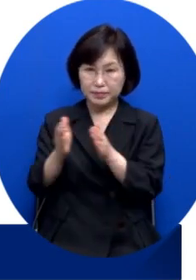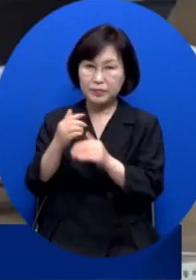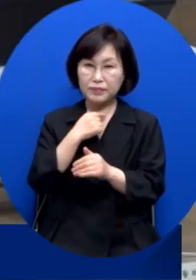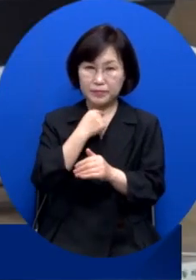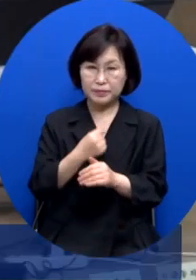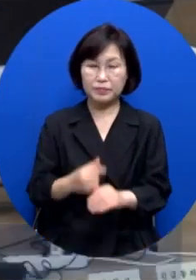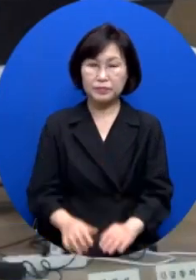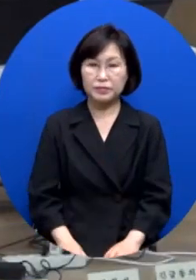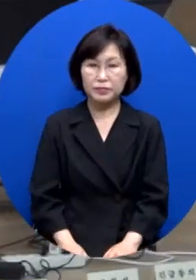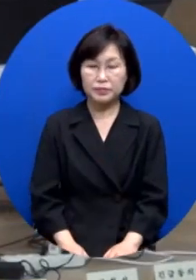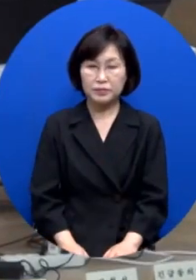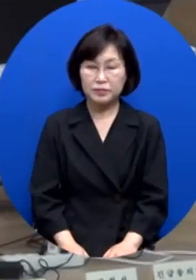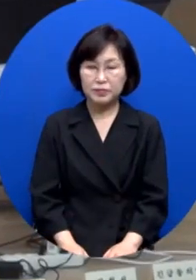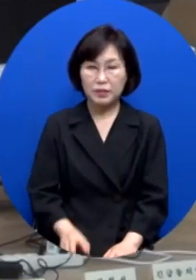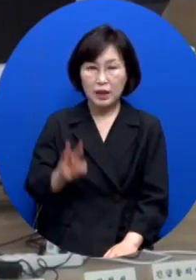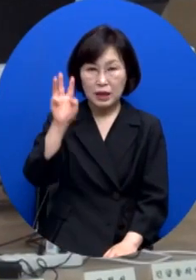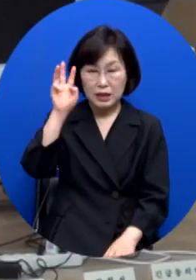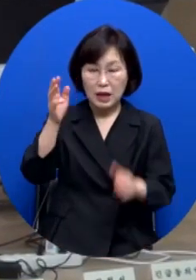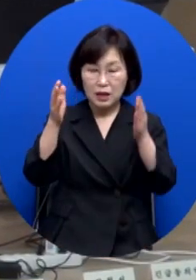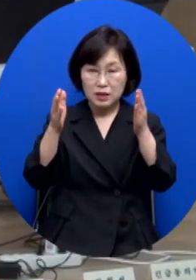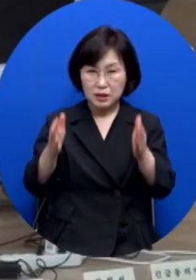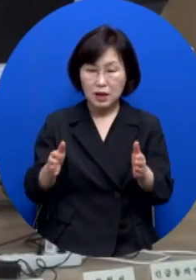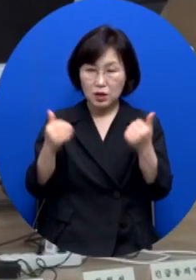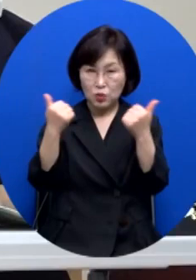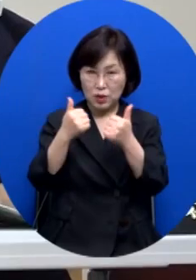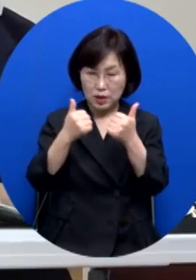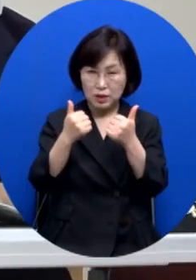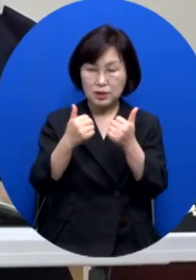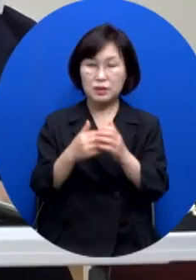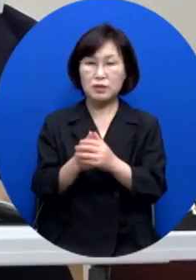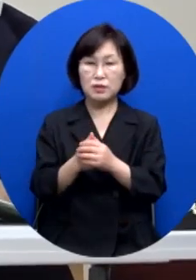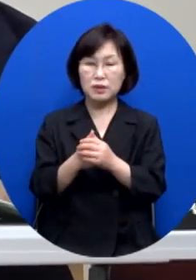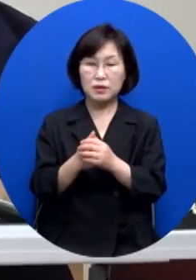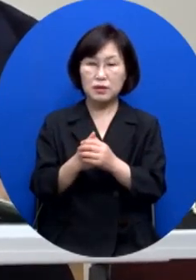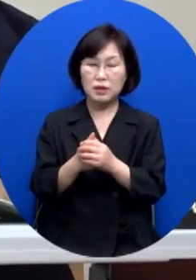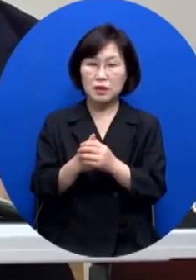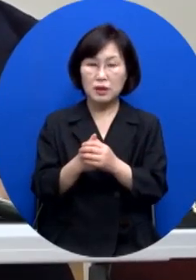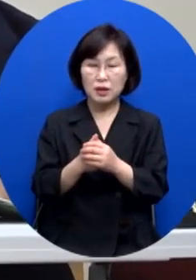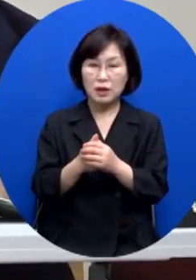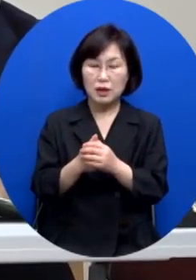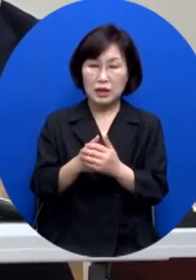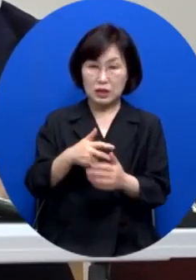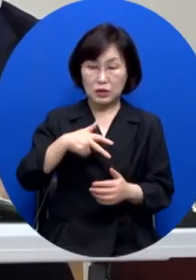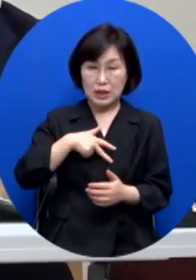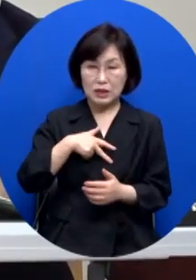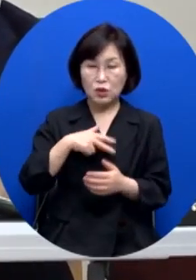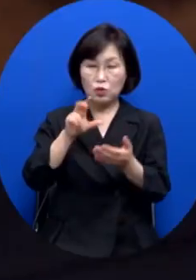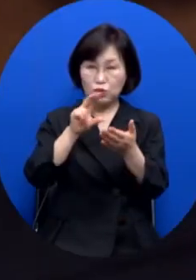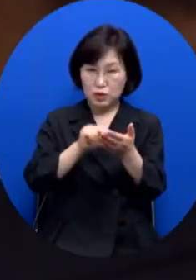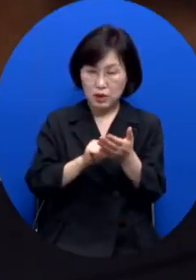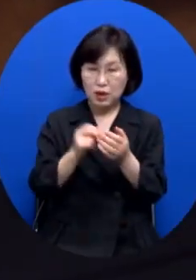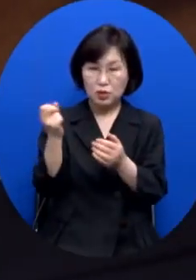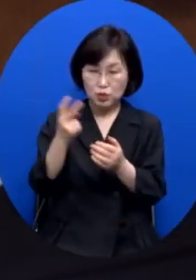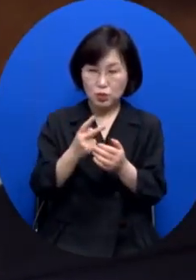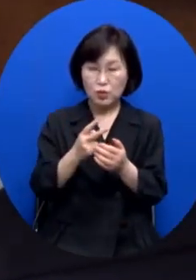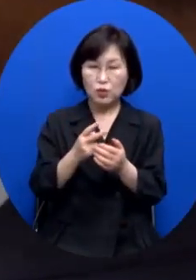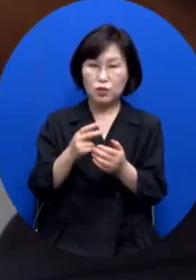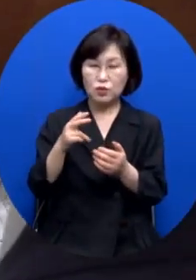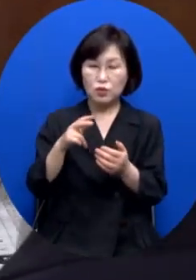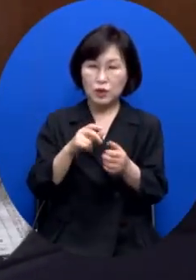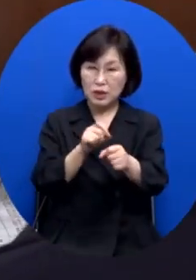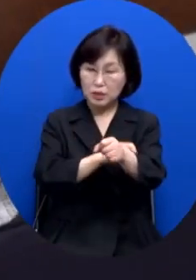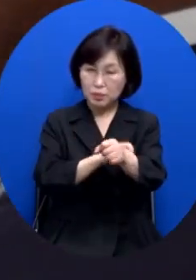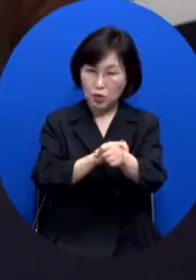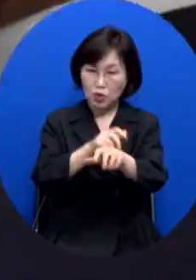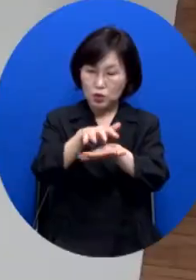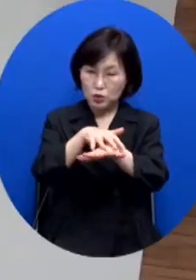하겠습니다. 사흘간 열리는 예장합신 제107회 총회는 합신교단의 정체성 문제와 함께 총회 특별위원회